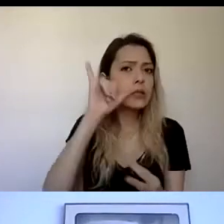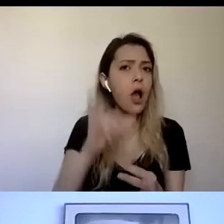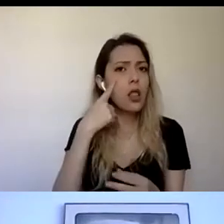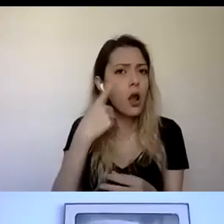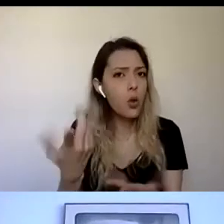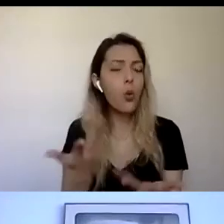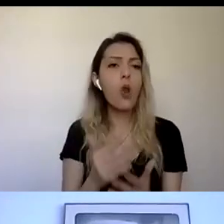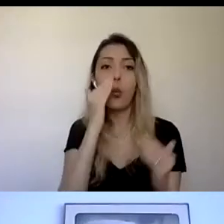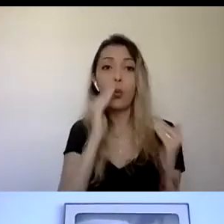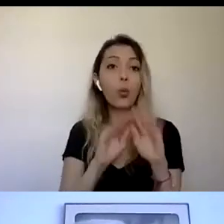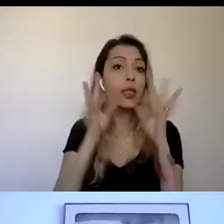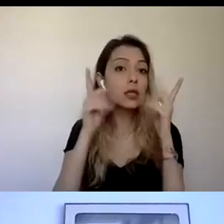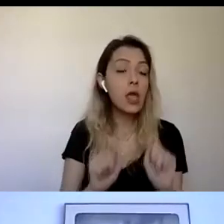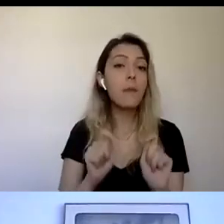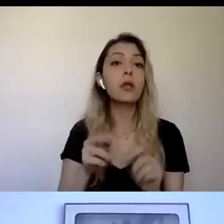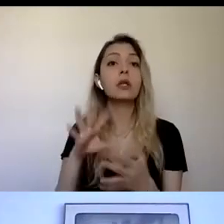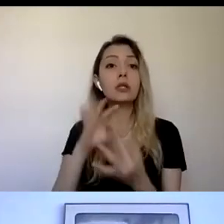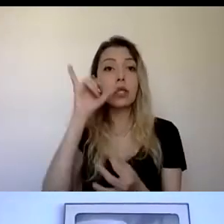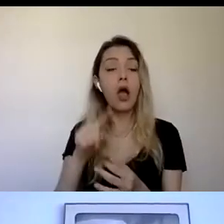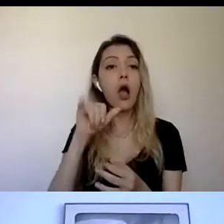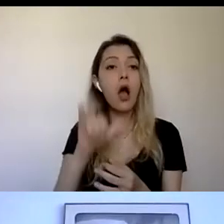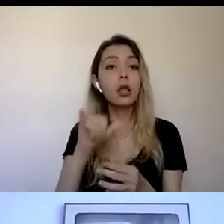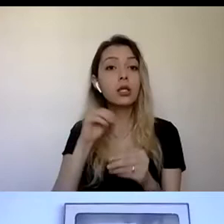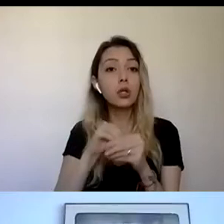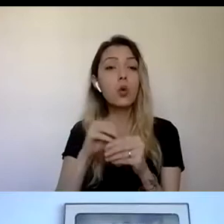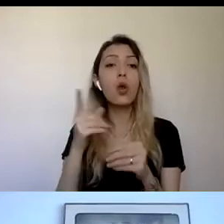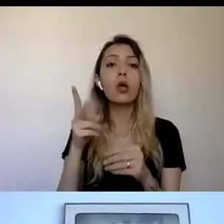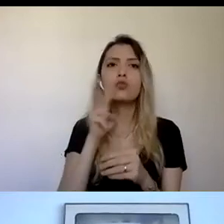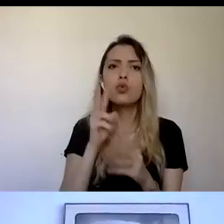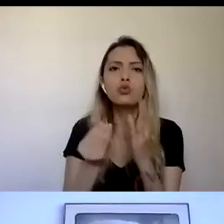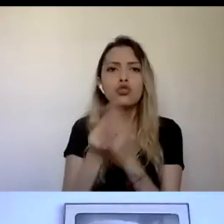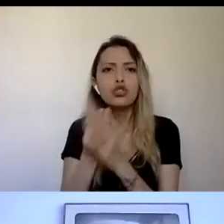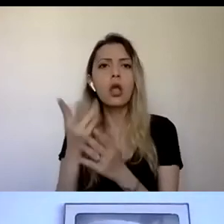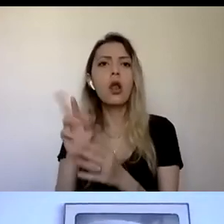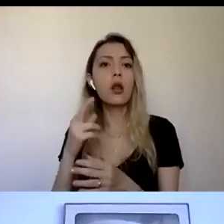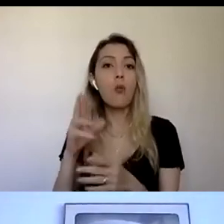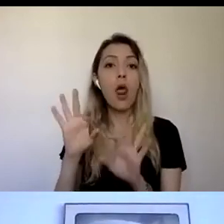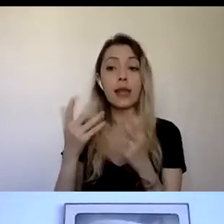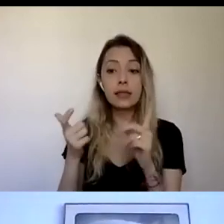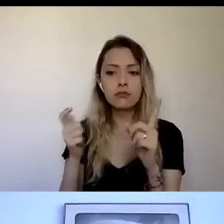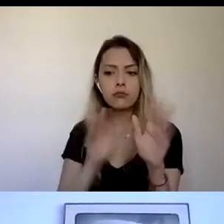üretilen çıktıların, raporların savunuculuğu nasıl yapılır diye. O konuda